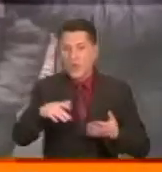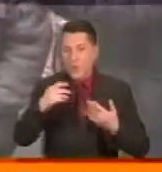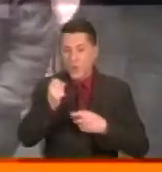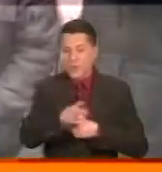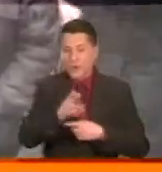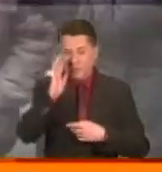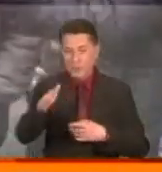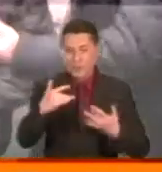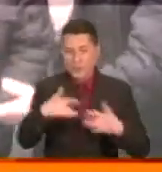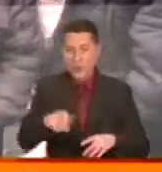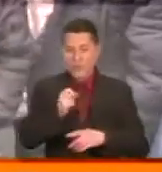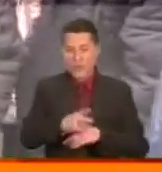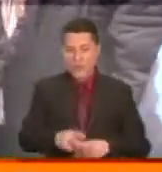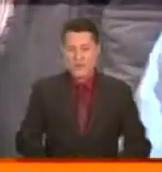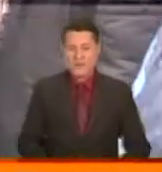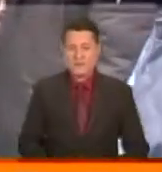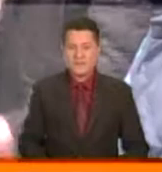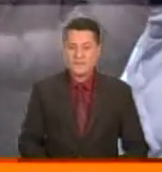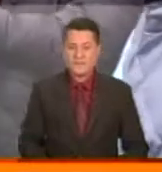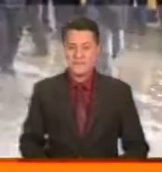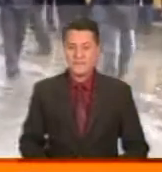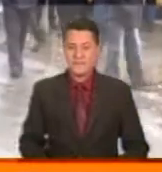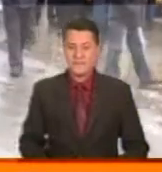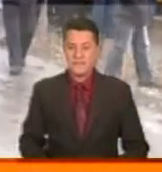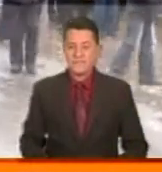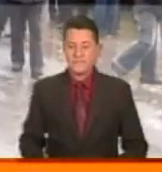уволений. Але страйкарі такі обіцянки чують не вперше,